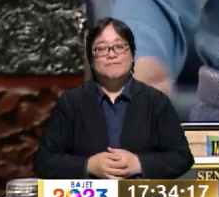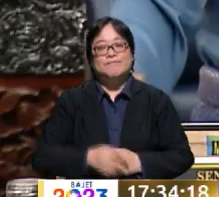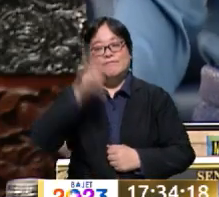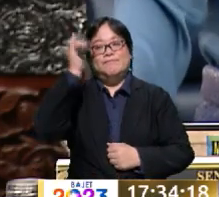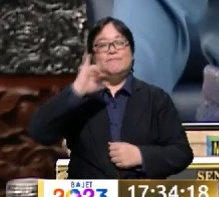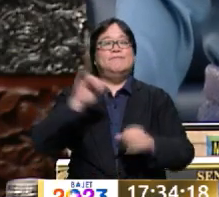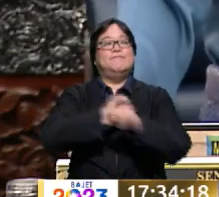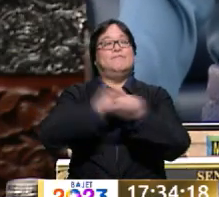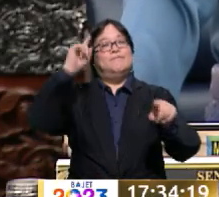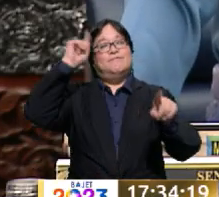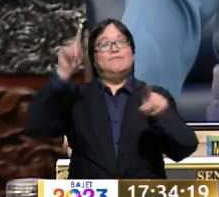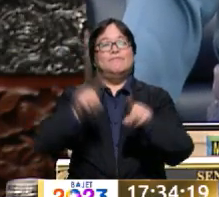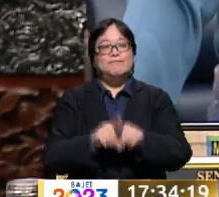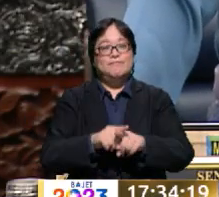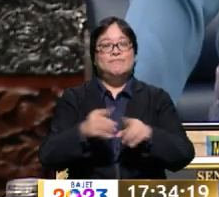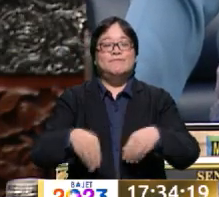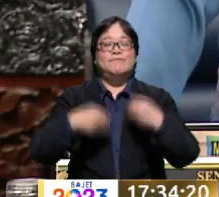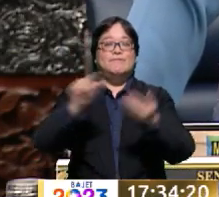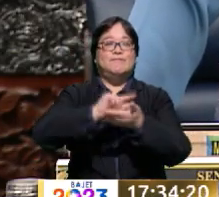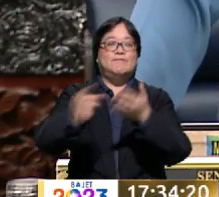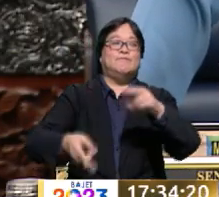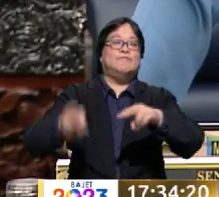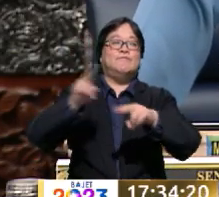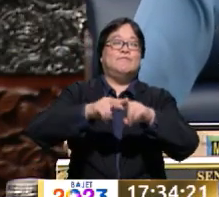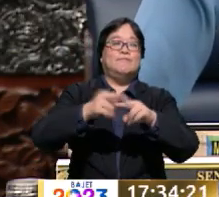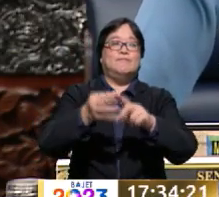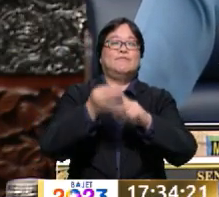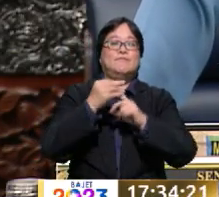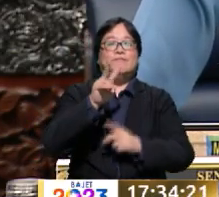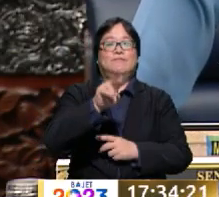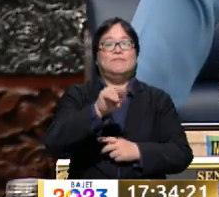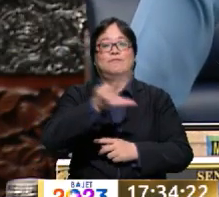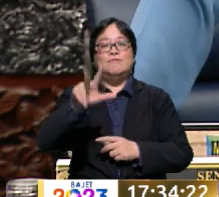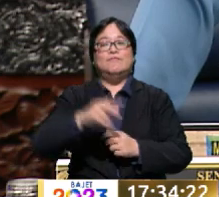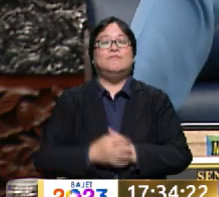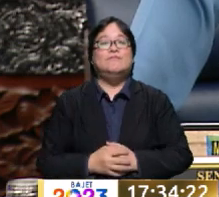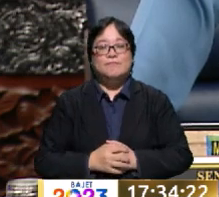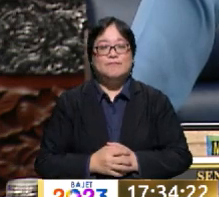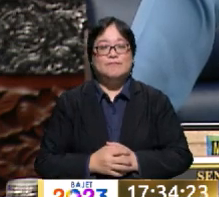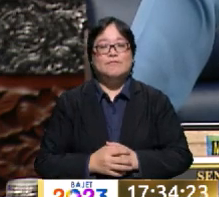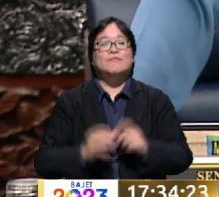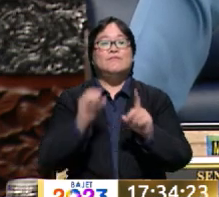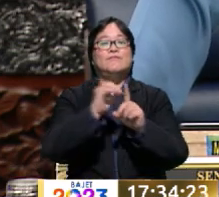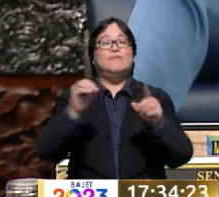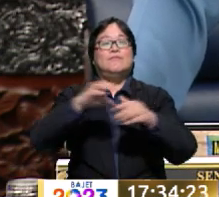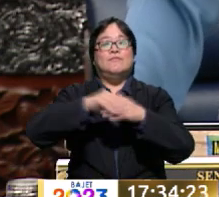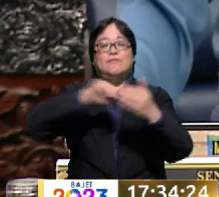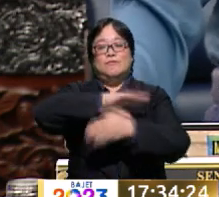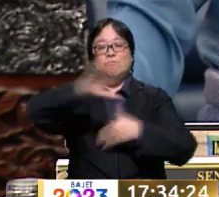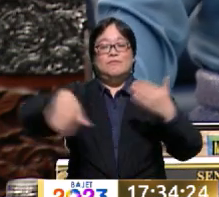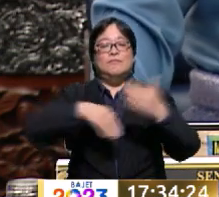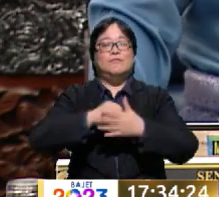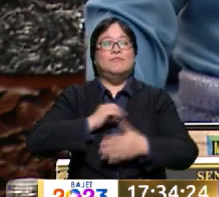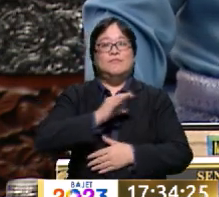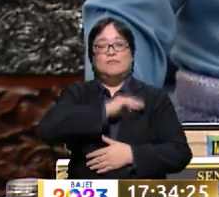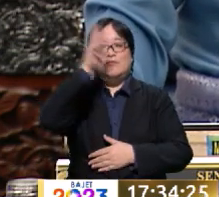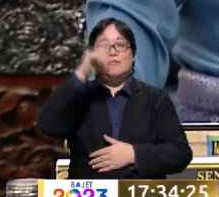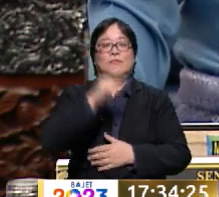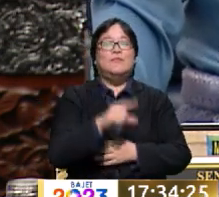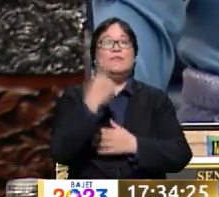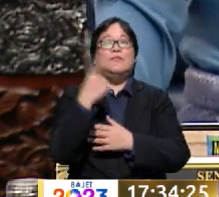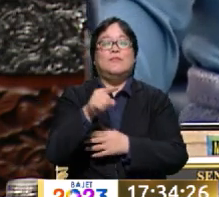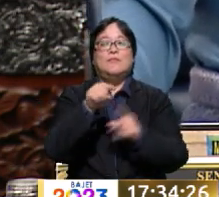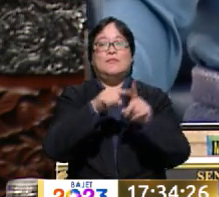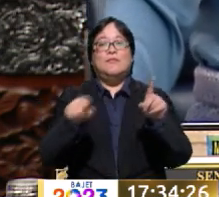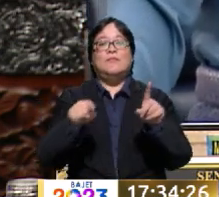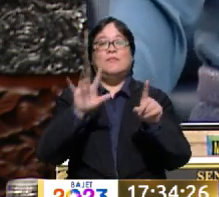Kerajaan juga telah bersetuju untuk memberikan kenaikan gaji tambahan khas 2023 sebanyak RM100 kepada semua penjawat awam grade 11